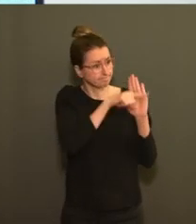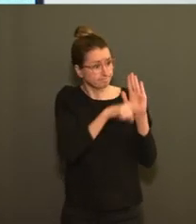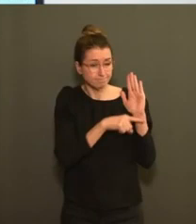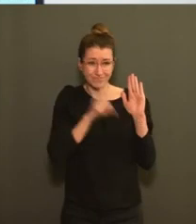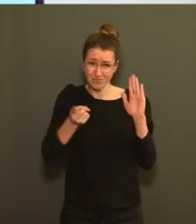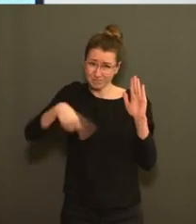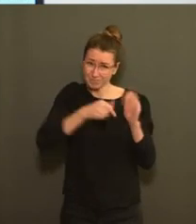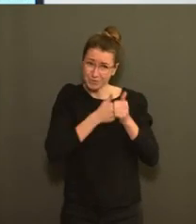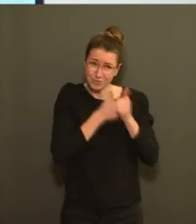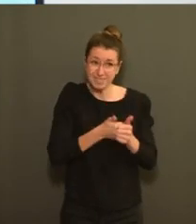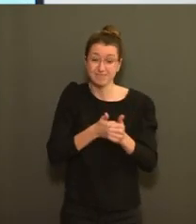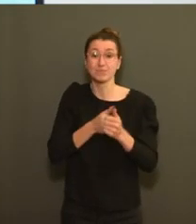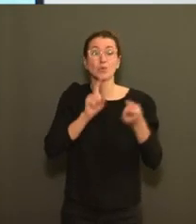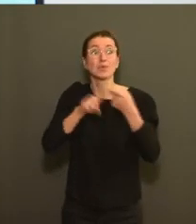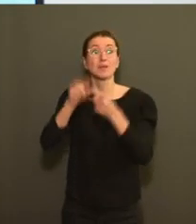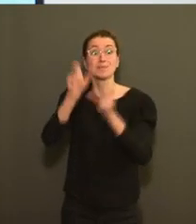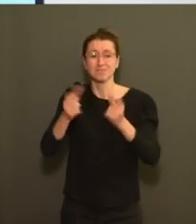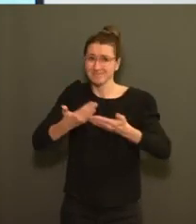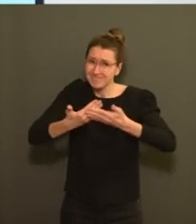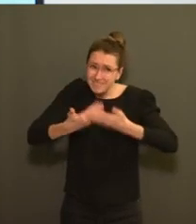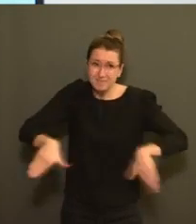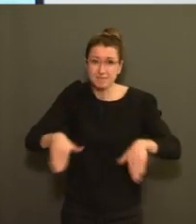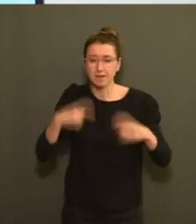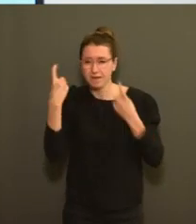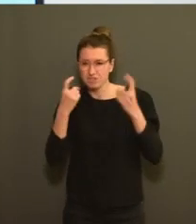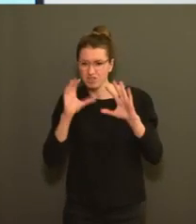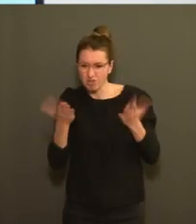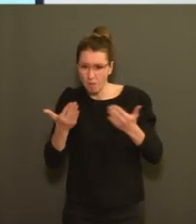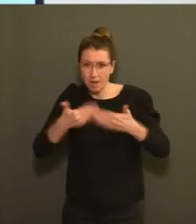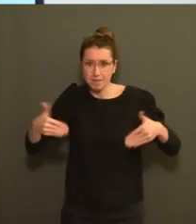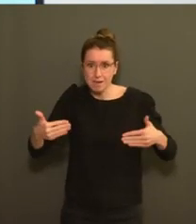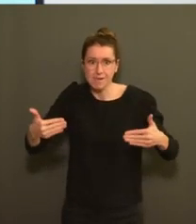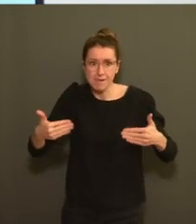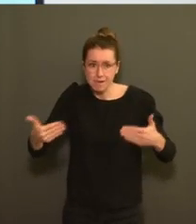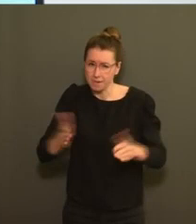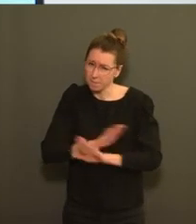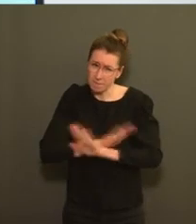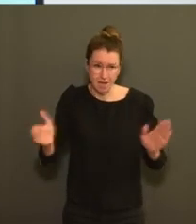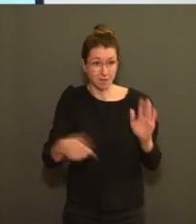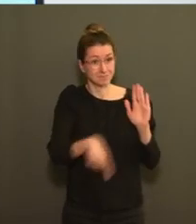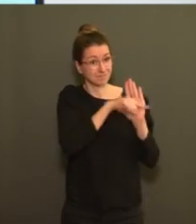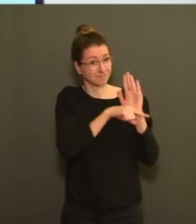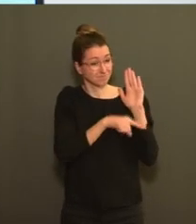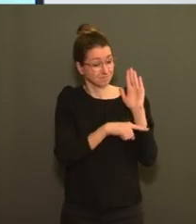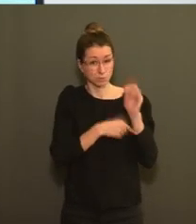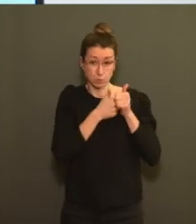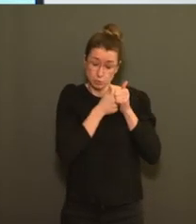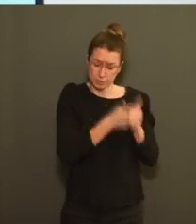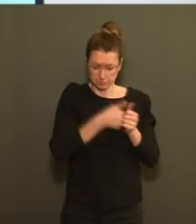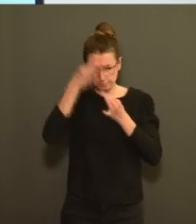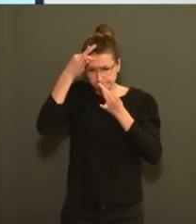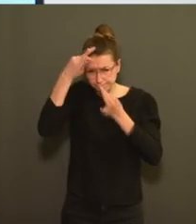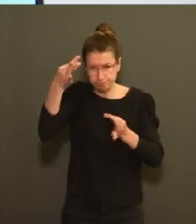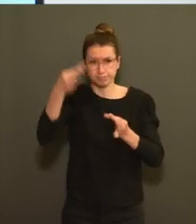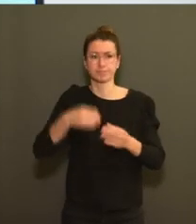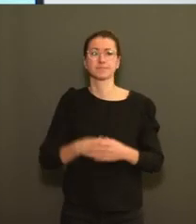à tourner autour du pot et à circonvenir ce qu'on vous recommande. Non, il ne faut pas vivre comme des moines, ce n'est pas